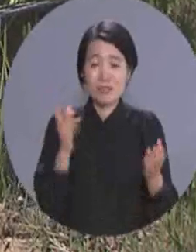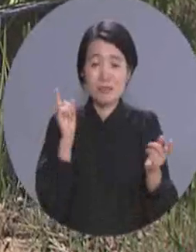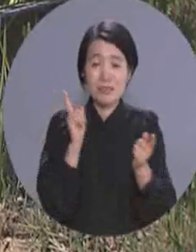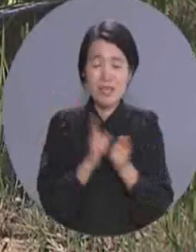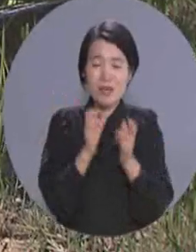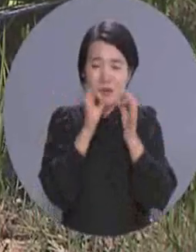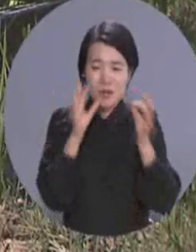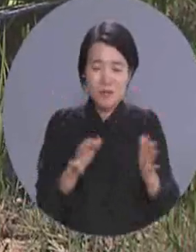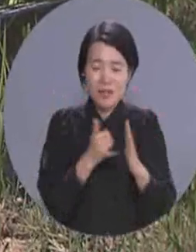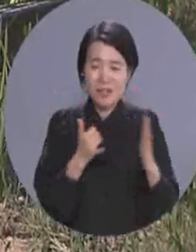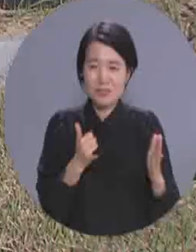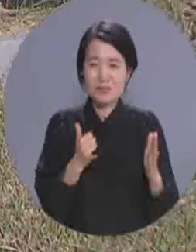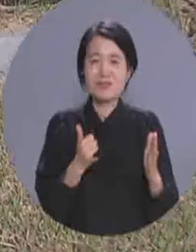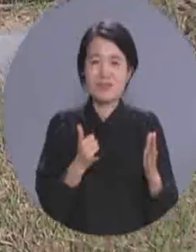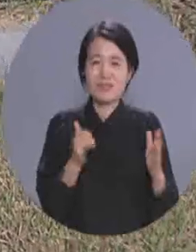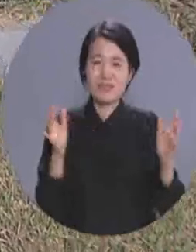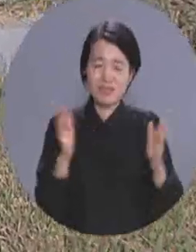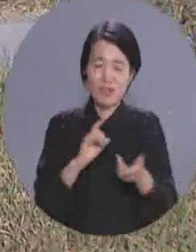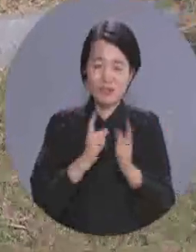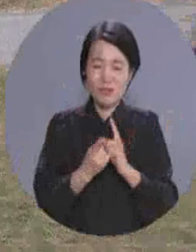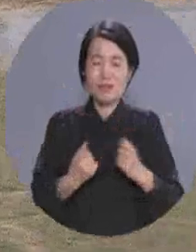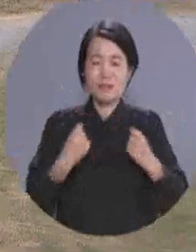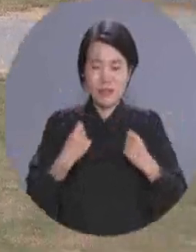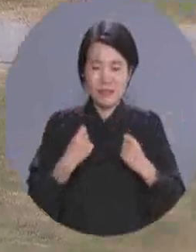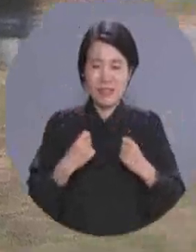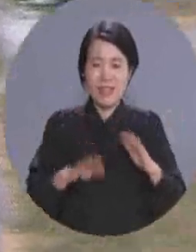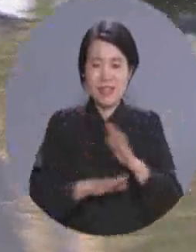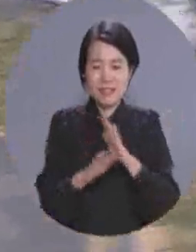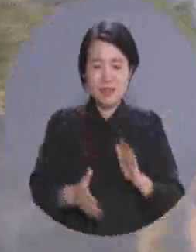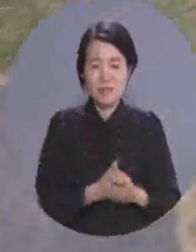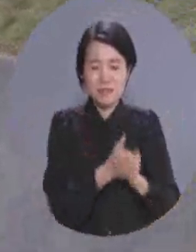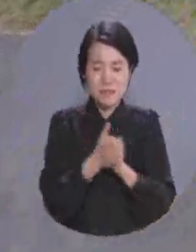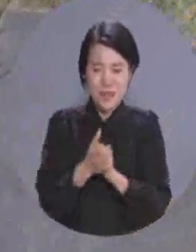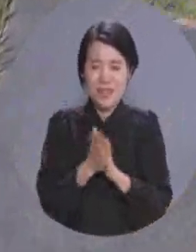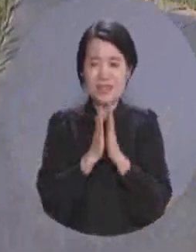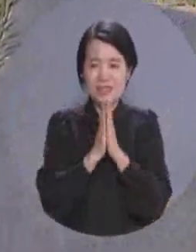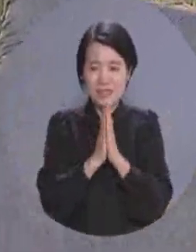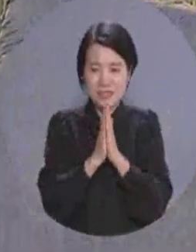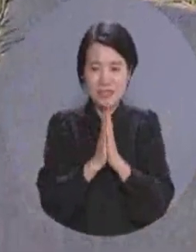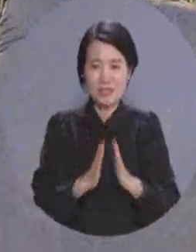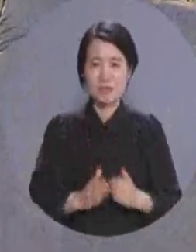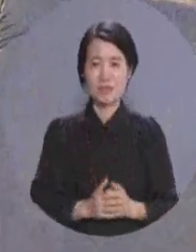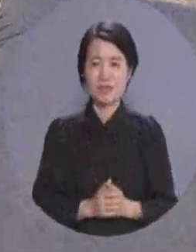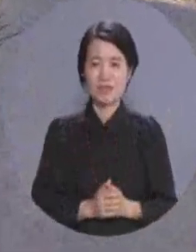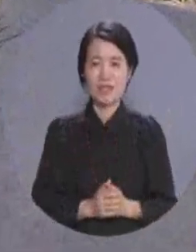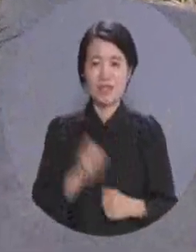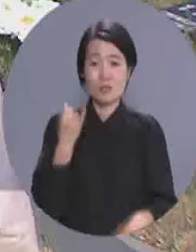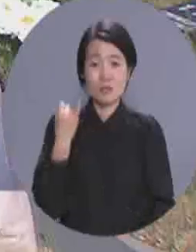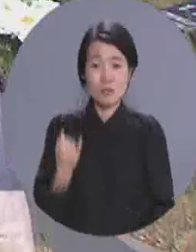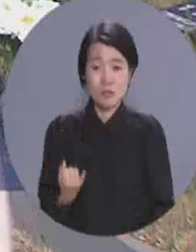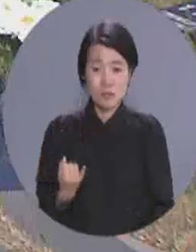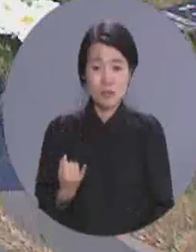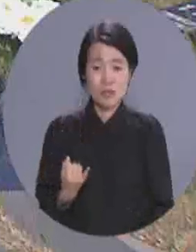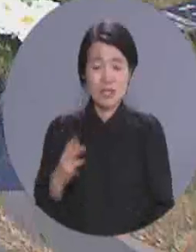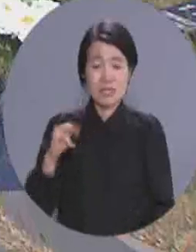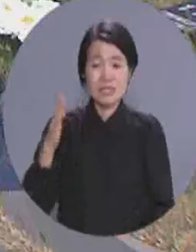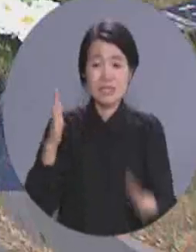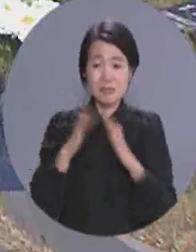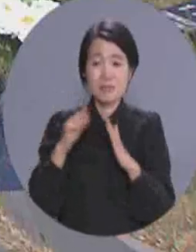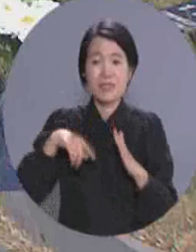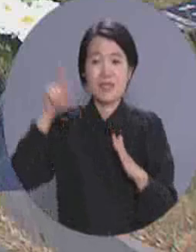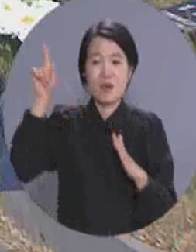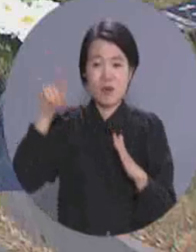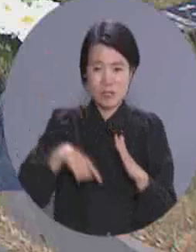오랜만에 만난 가족들은 서로의 건강과 가정의 화목을 기원했습니다 동생도 시댁 갔다가